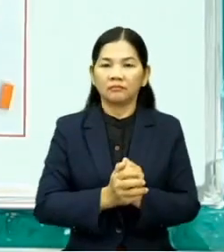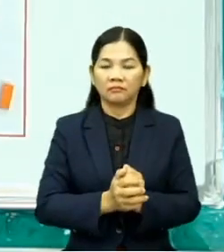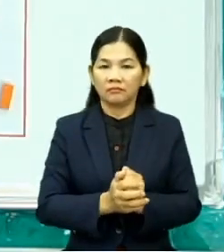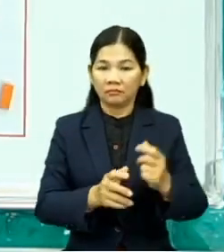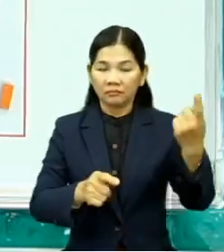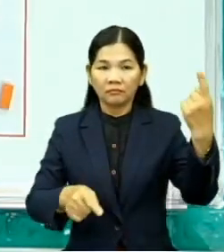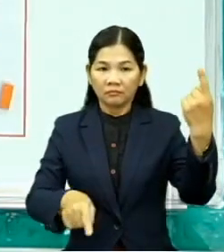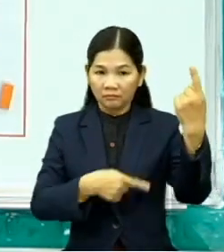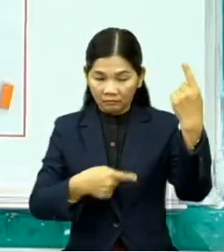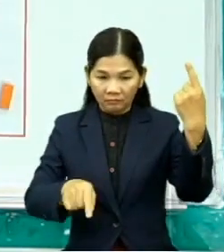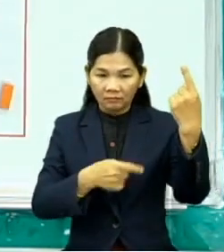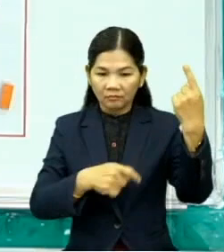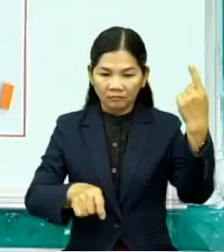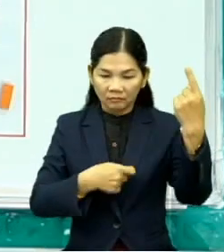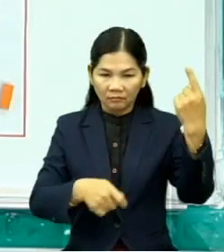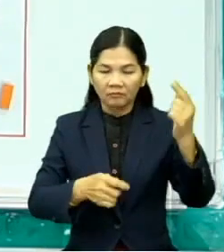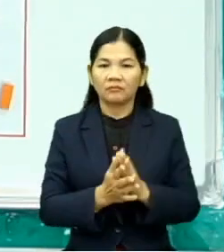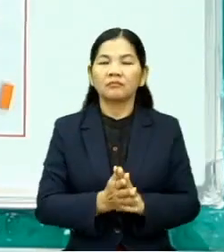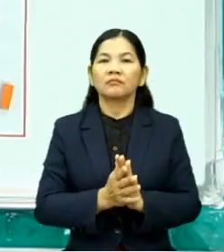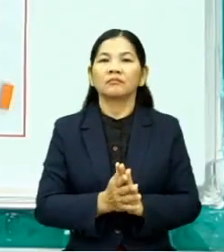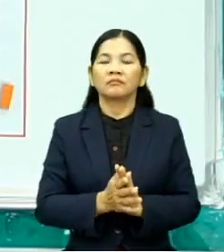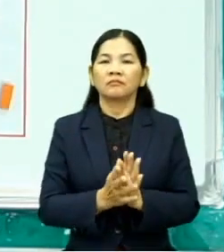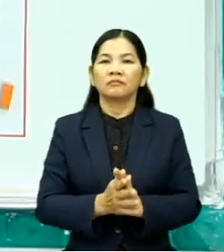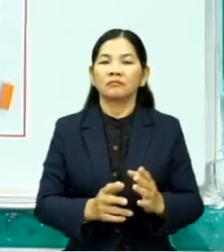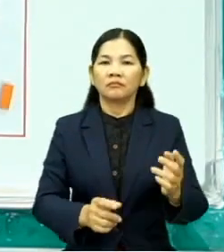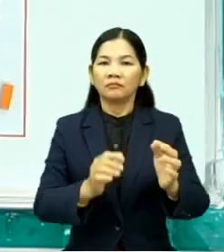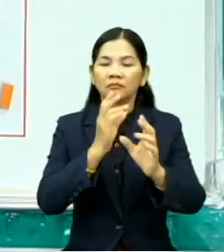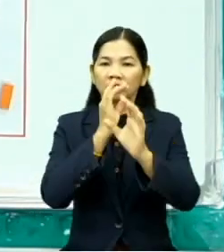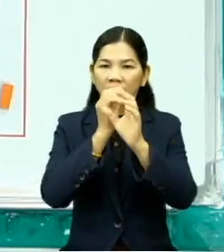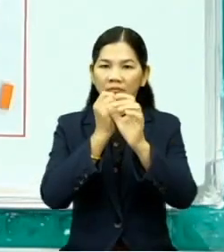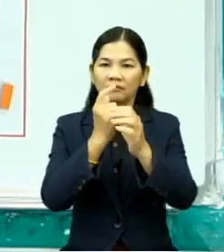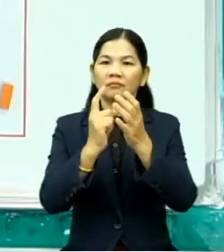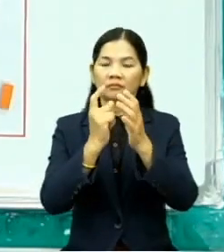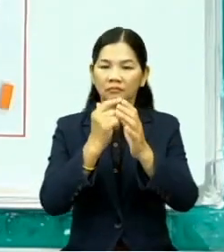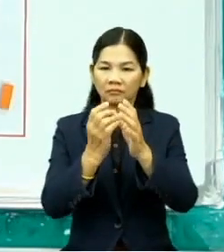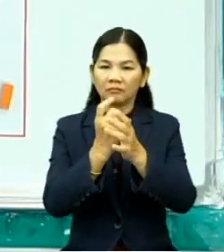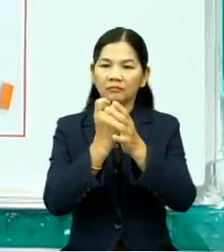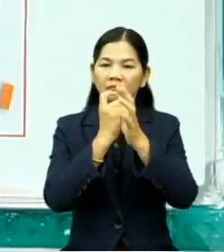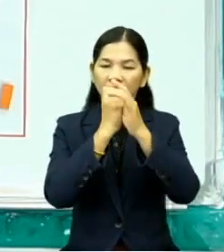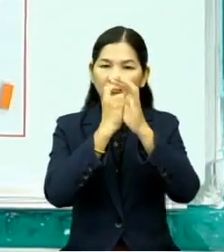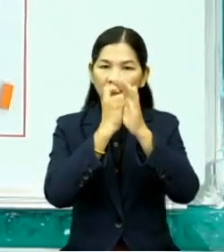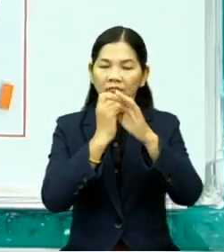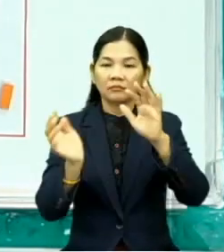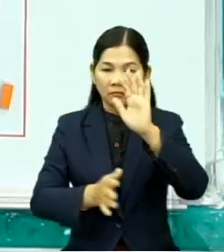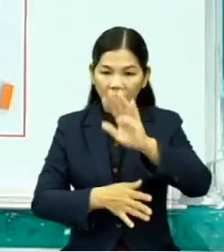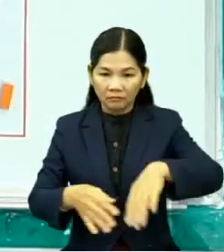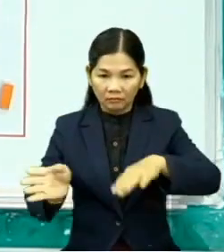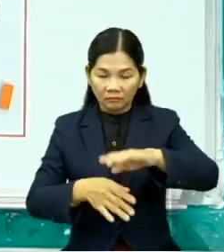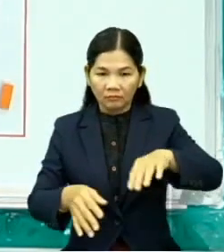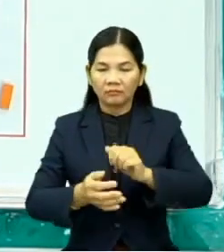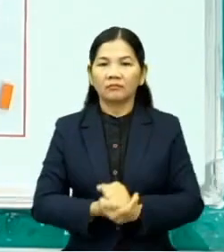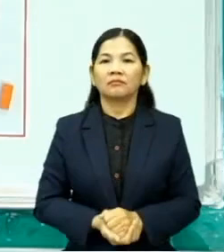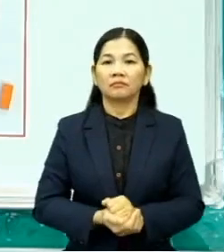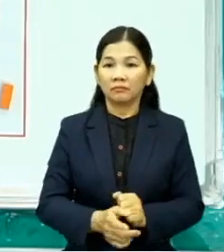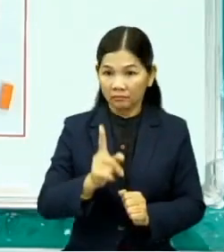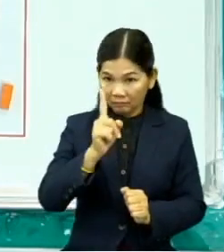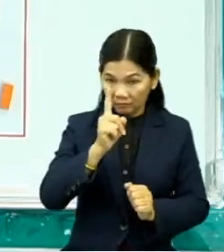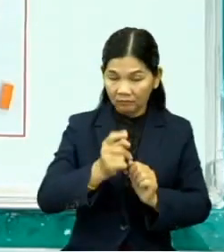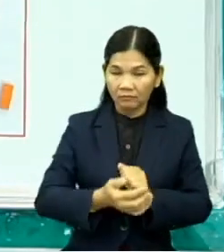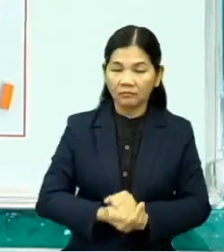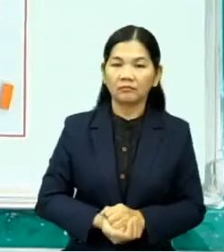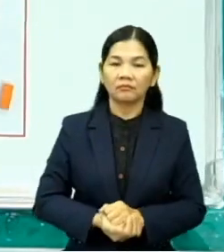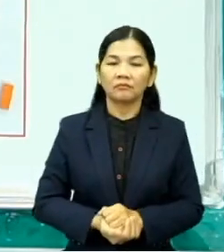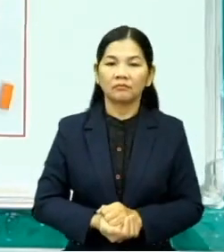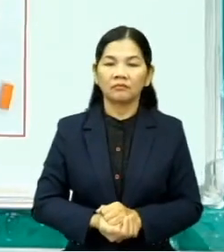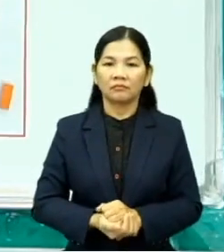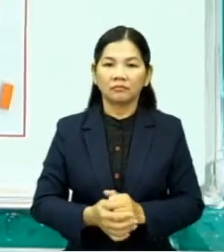vén mùi bấy o mùi khlôi mùi sko đầy mùi nâng krap mùi cù chả đào